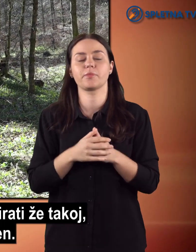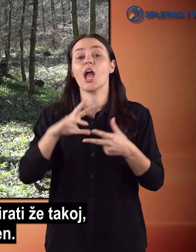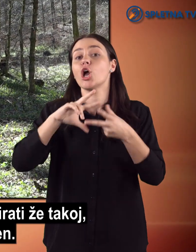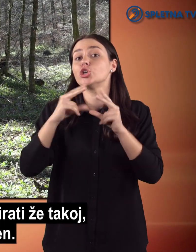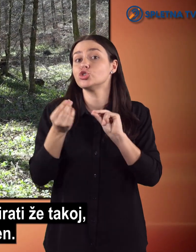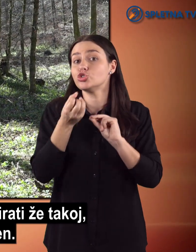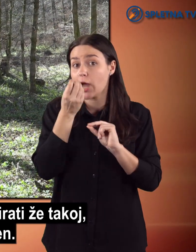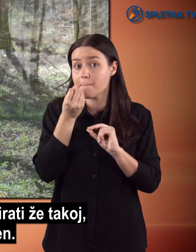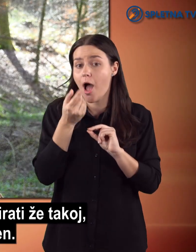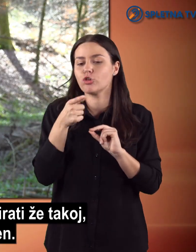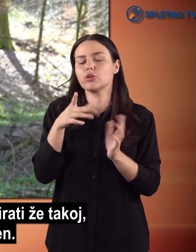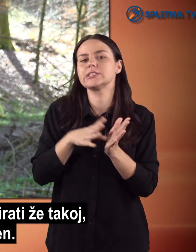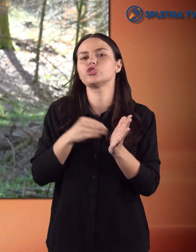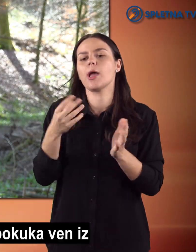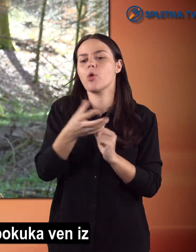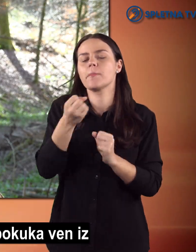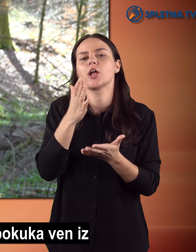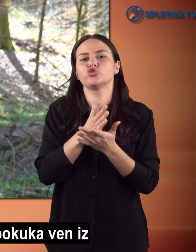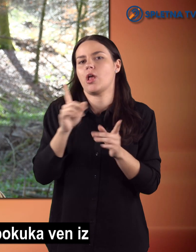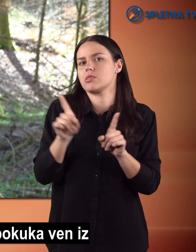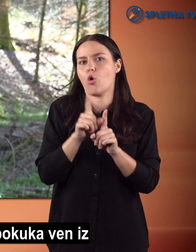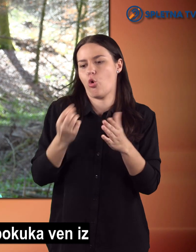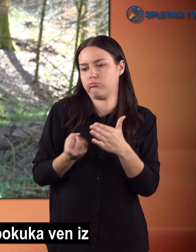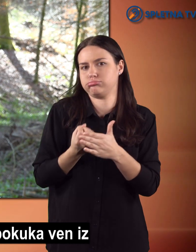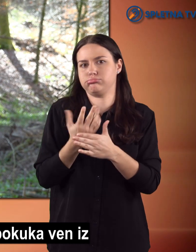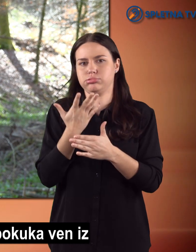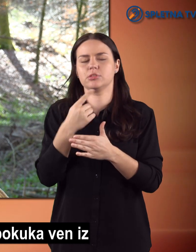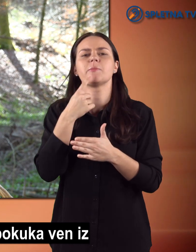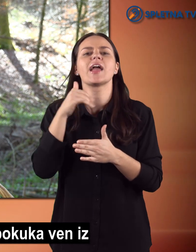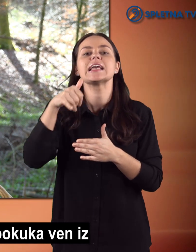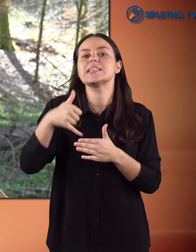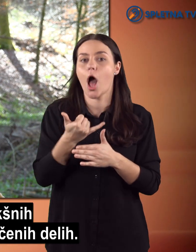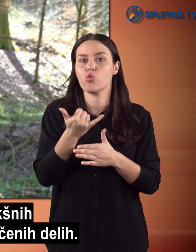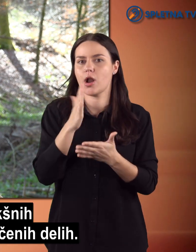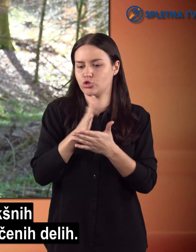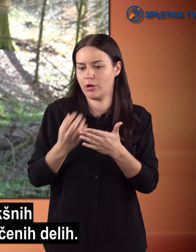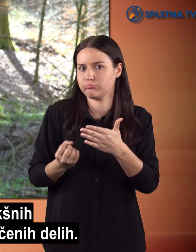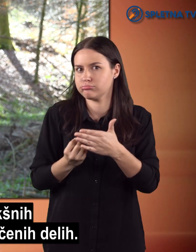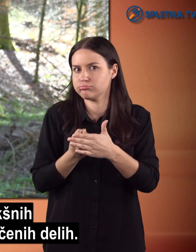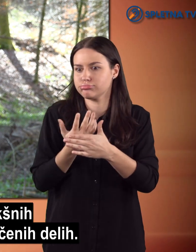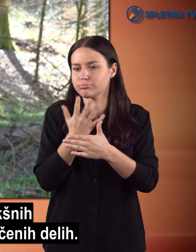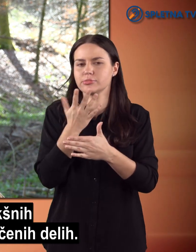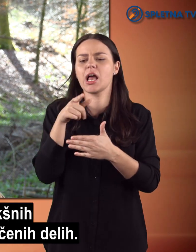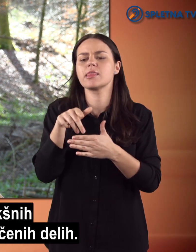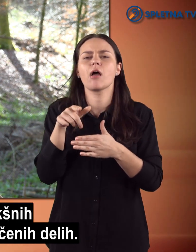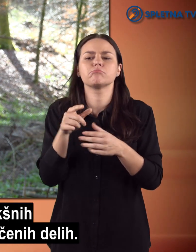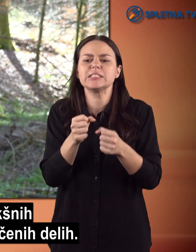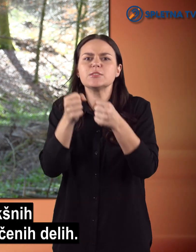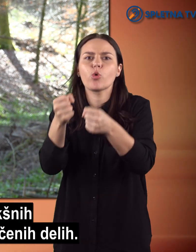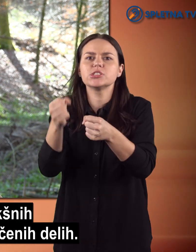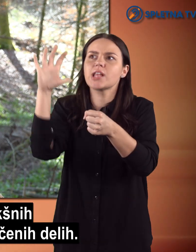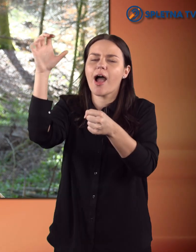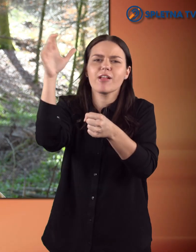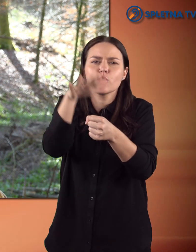začnemo nabirati že takoj, ko pride ven, to se pravi januarja, pokuka ven iz zemlje na kakšnih izpostavljenih,